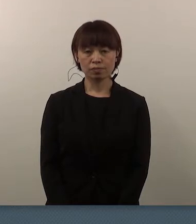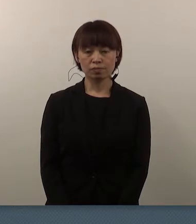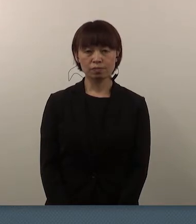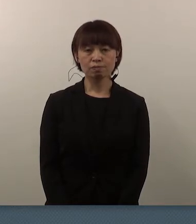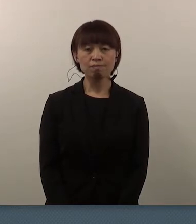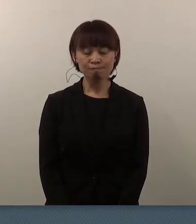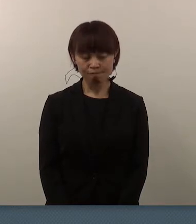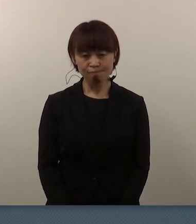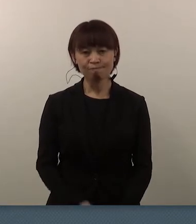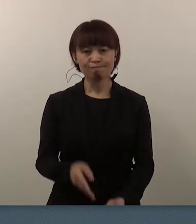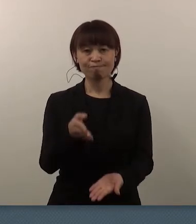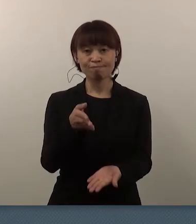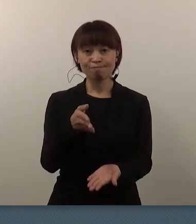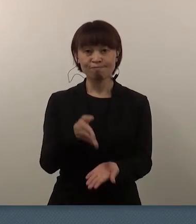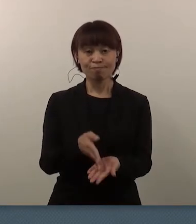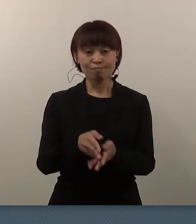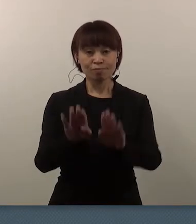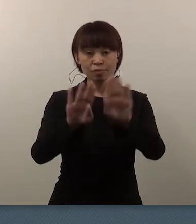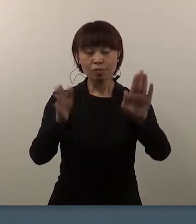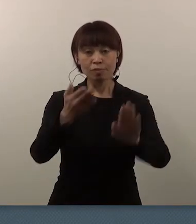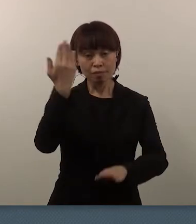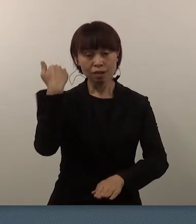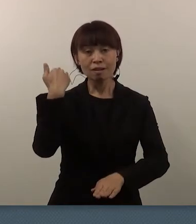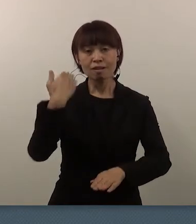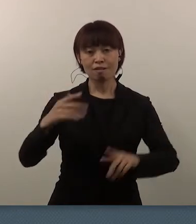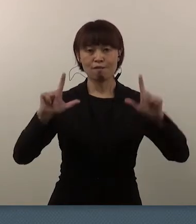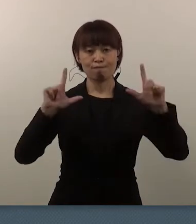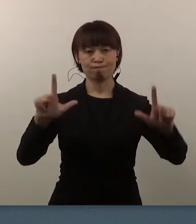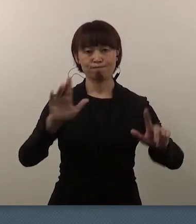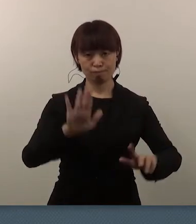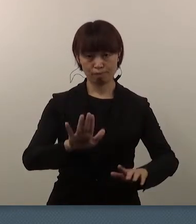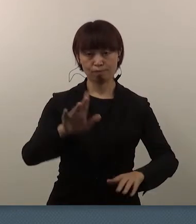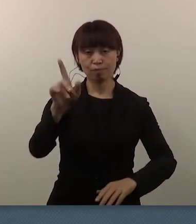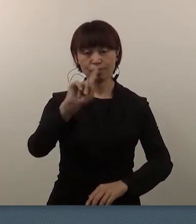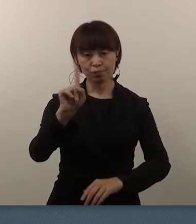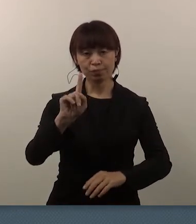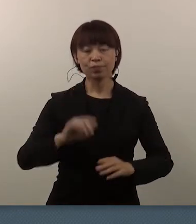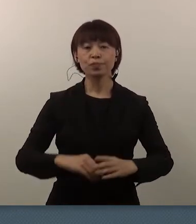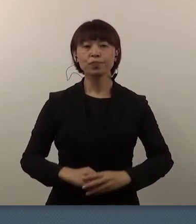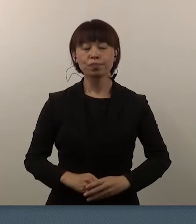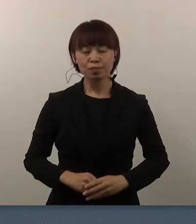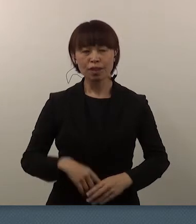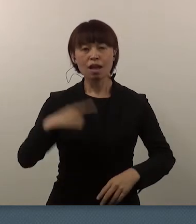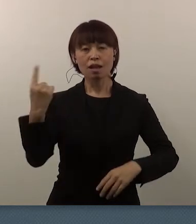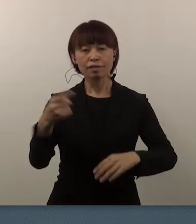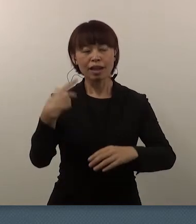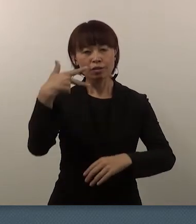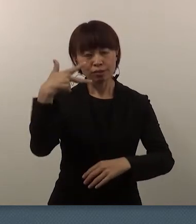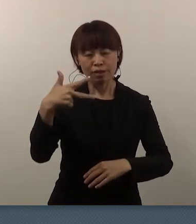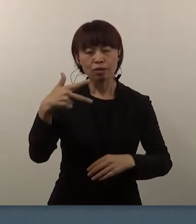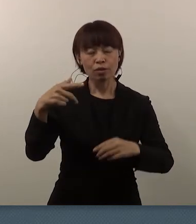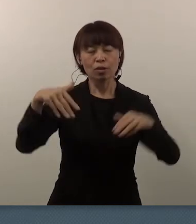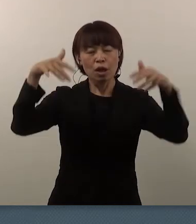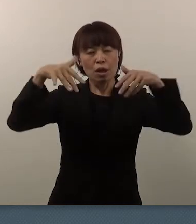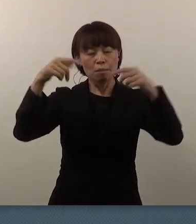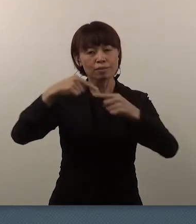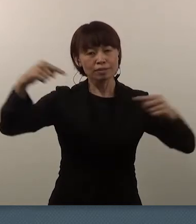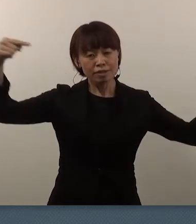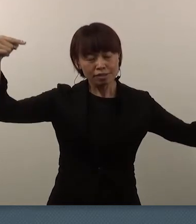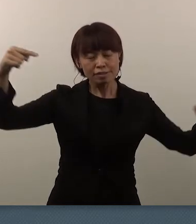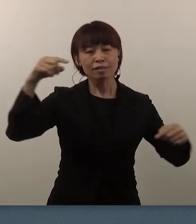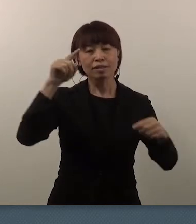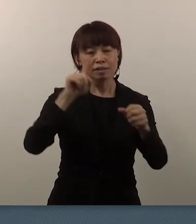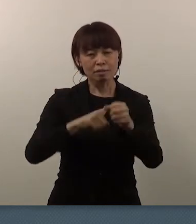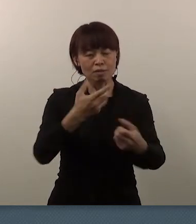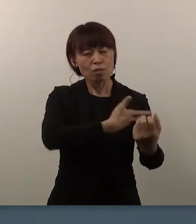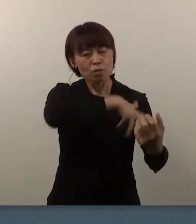か。はい、発表項目の前に一言申し上げます。台風7号および梅雨前線による豪雨により西日本